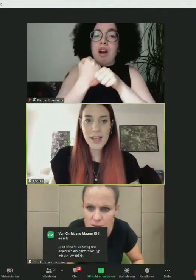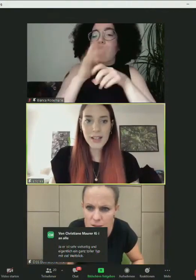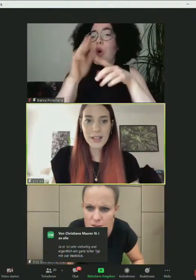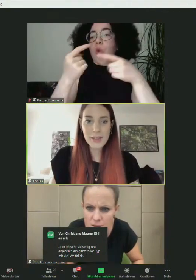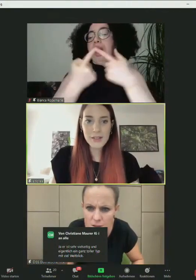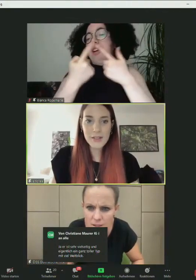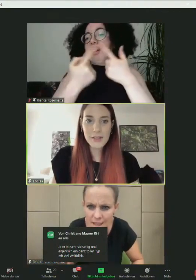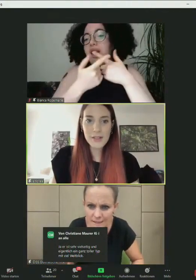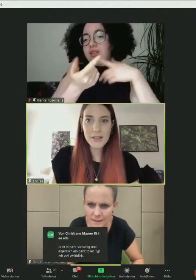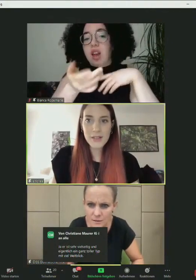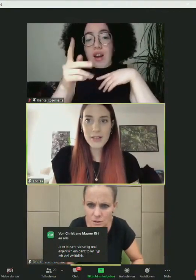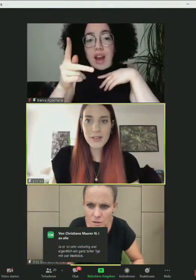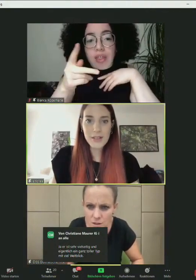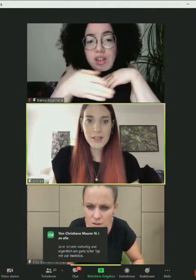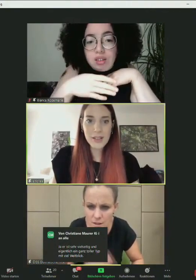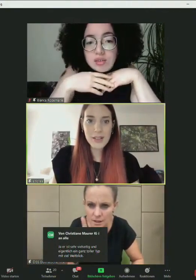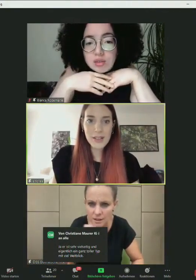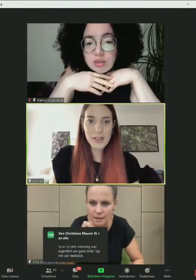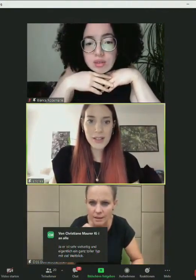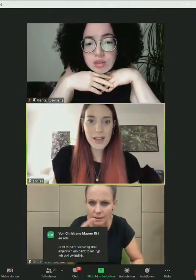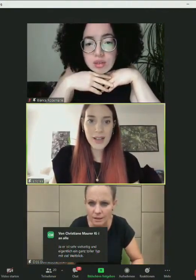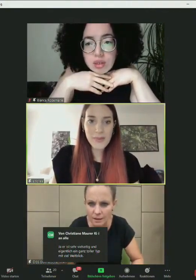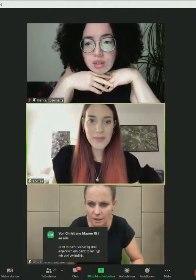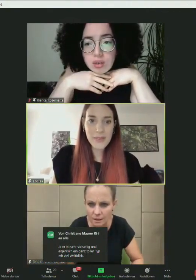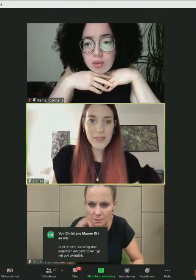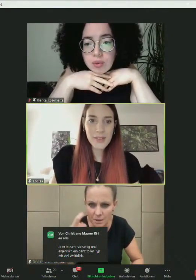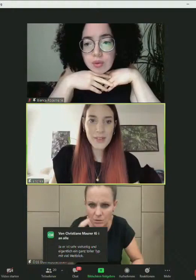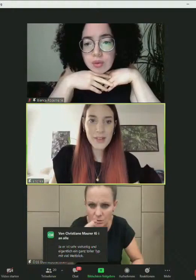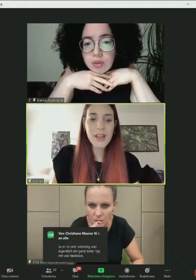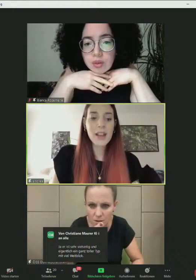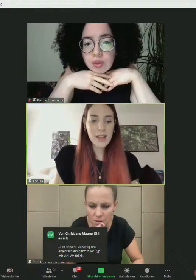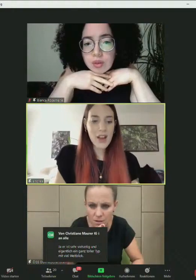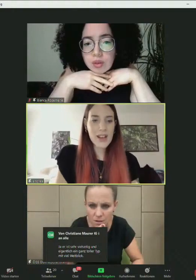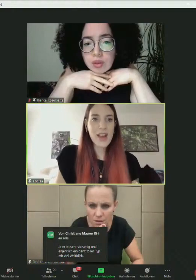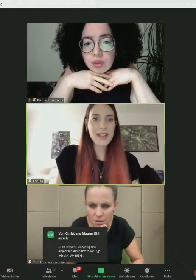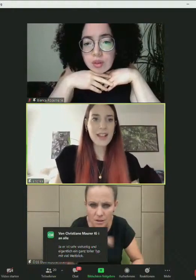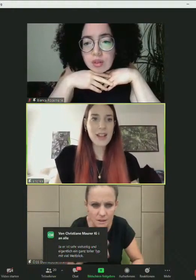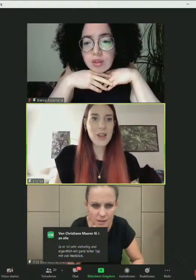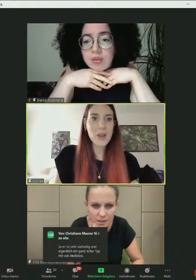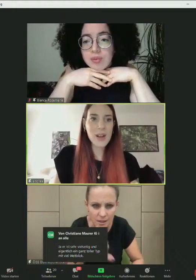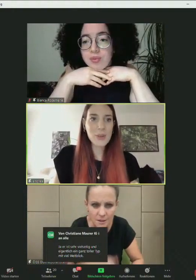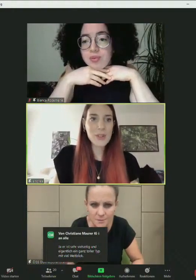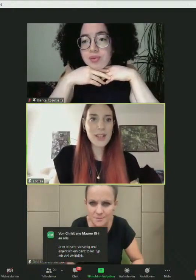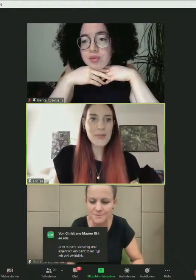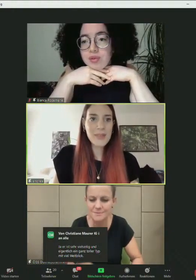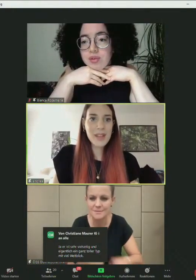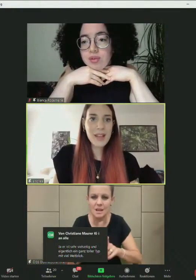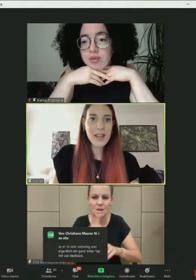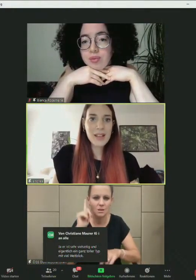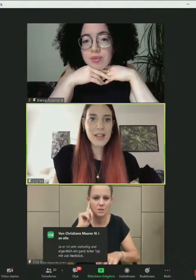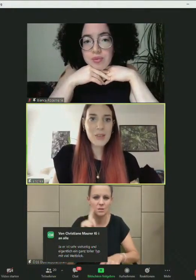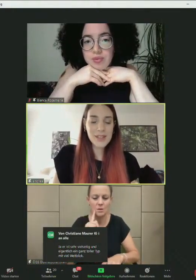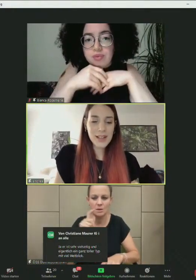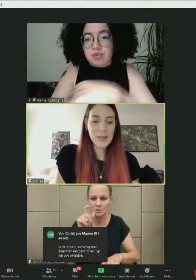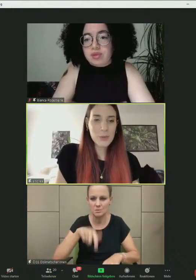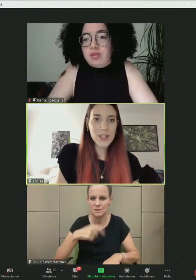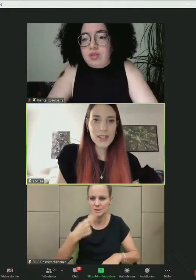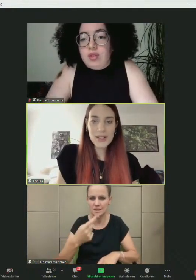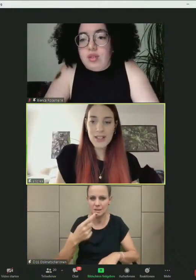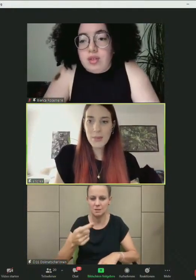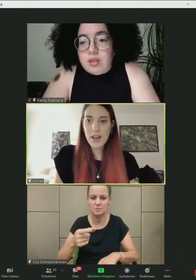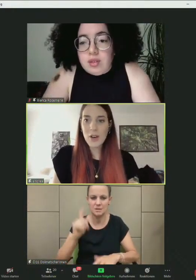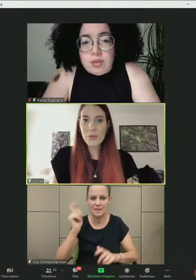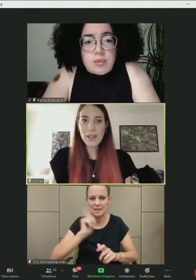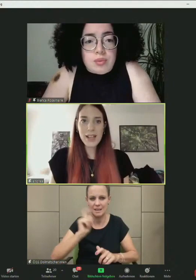Die Katrin? Katrin? Ja. Genau, eine weitere Gehörlose, die auf Instagram über